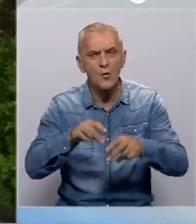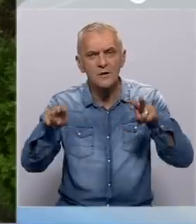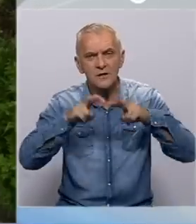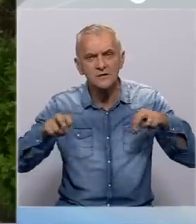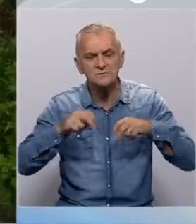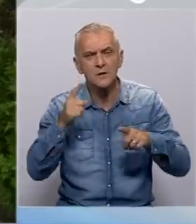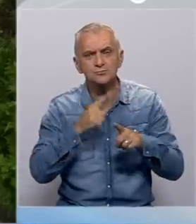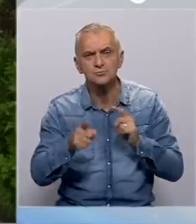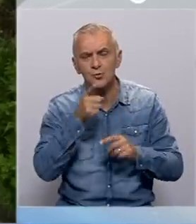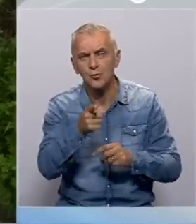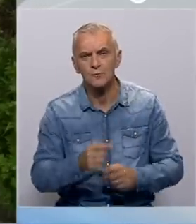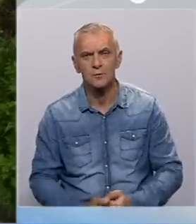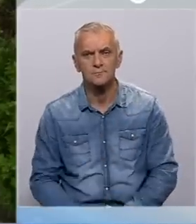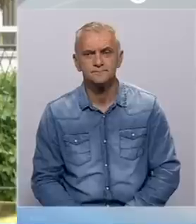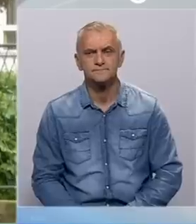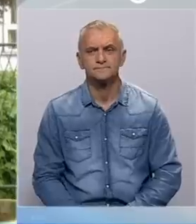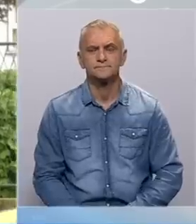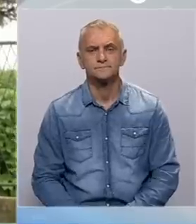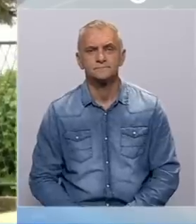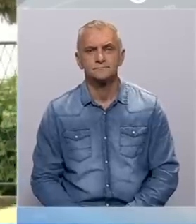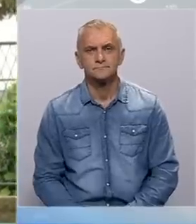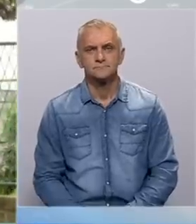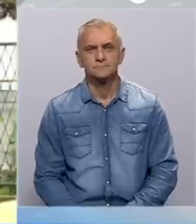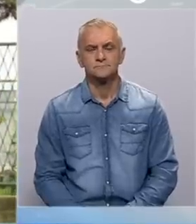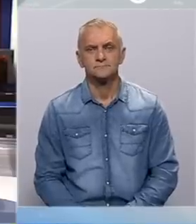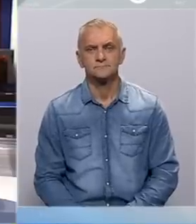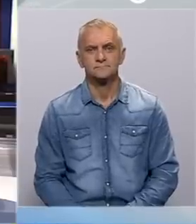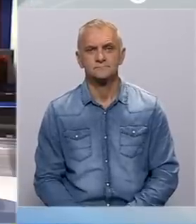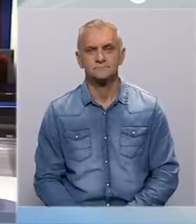istraga o okolnostima ovog slučaja.